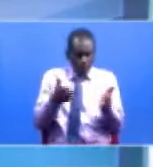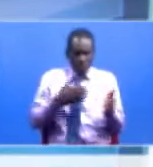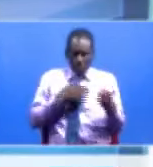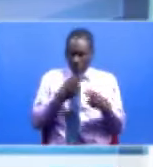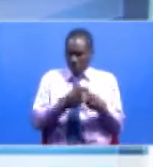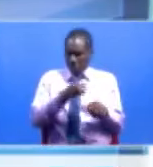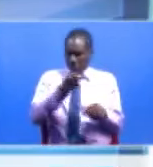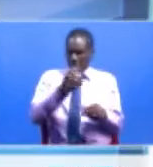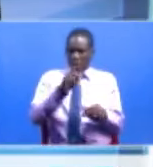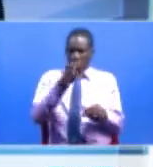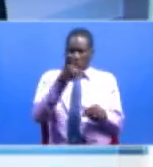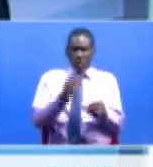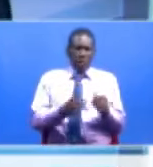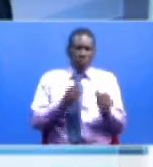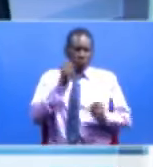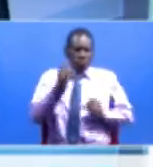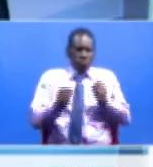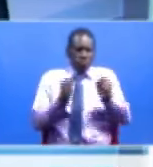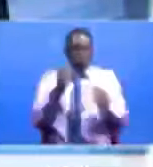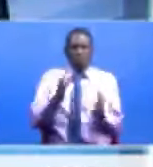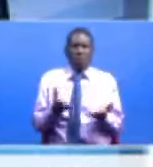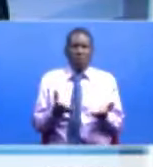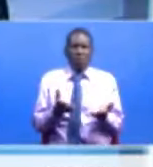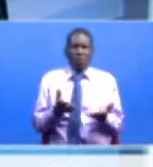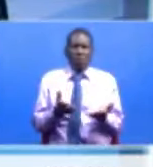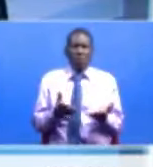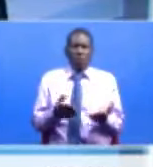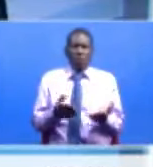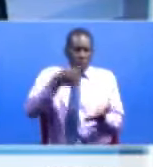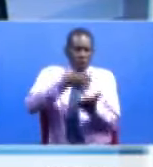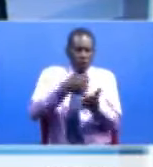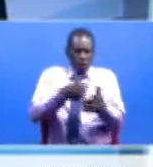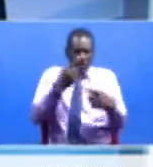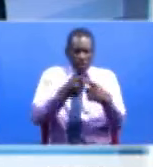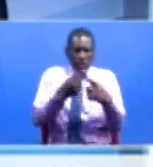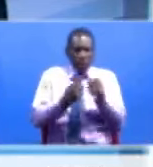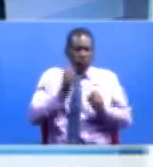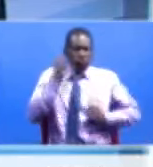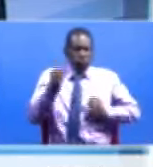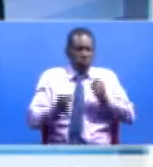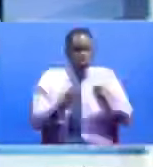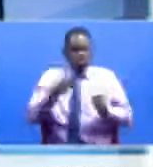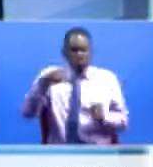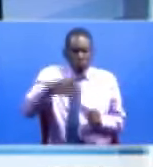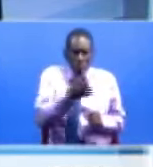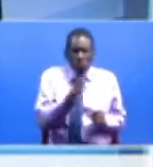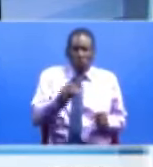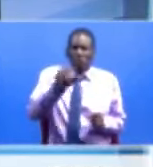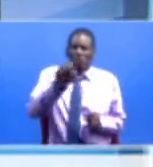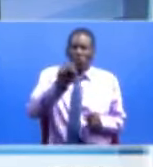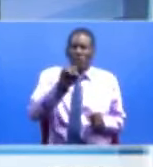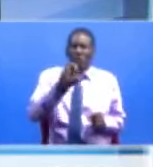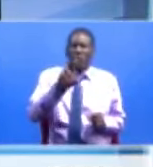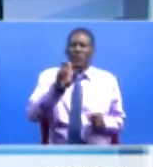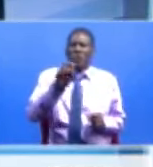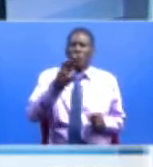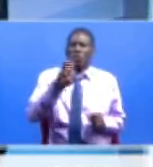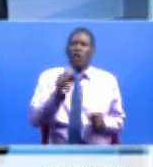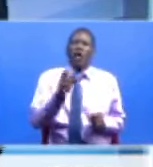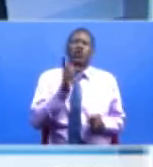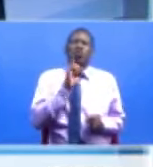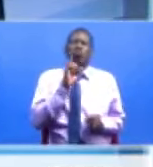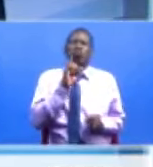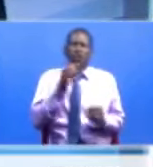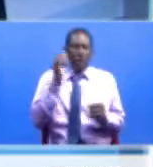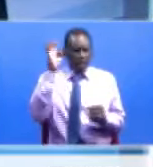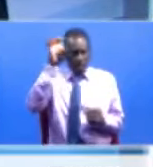Ori baadhi ya wanariadha wa kigeni watakaoshiriki makala mwaka huu ya mbio za nyika za Sirikwa Classic ambayo itafanyika kesho mjini Eldoret